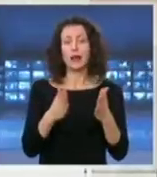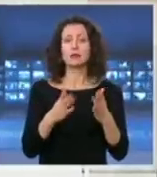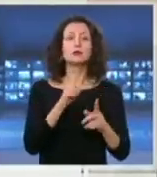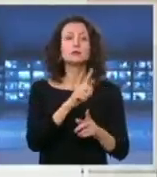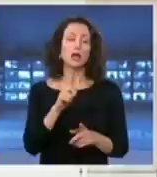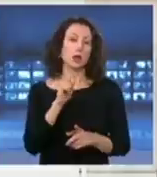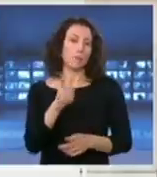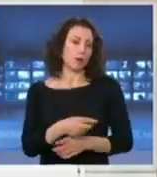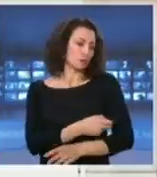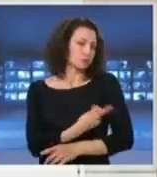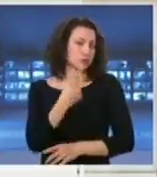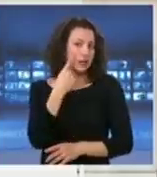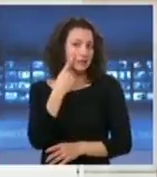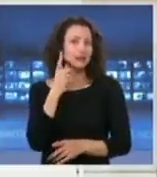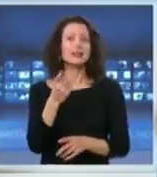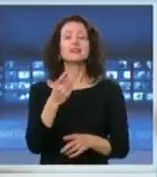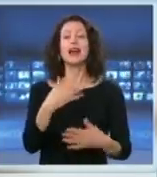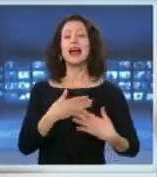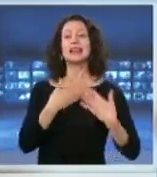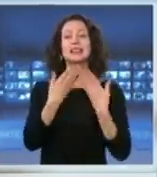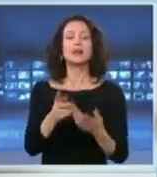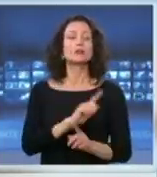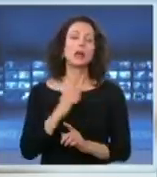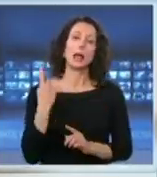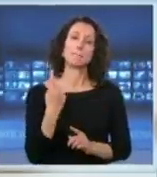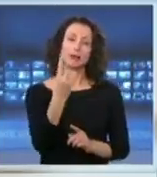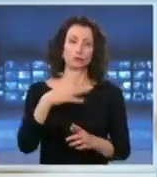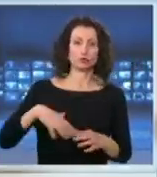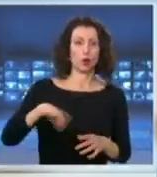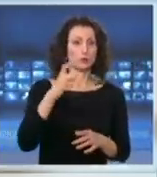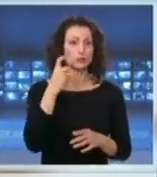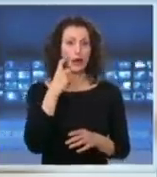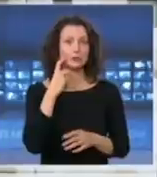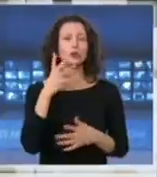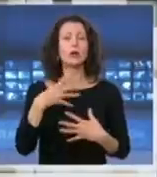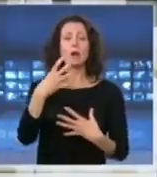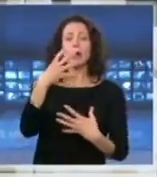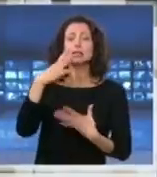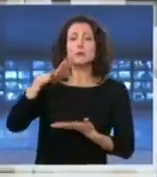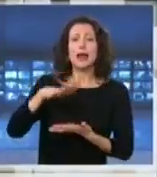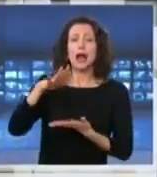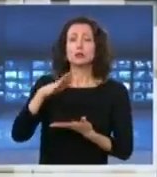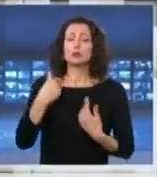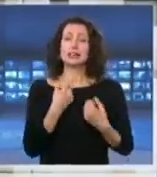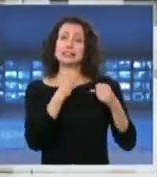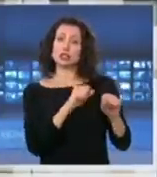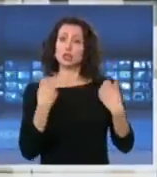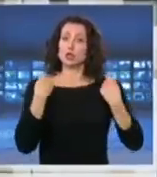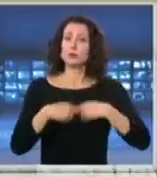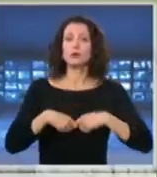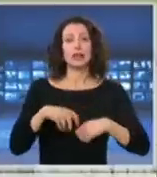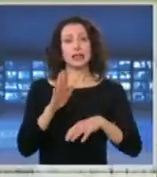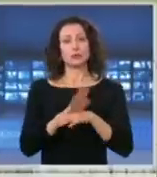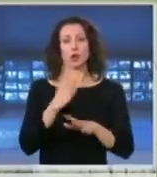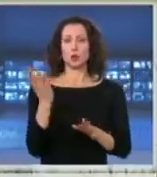тества. Дарението не е първото от Делян Пеевски за областта. Респиратори, защитни облекла и бързи тестове депутатът вече е предоставил на болниците